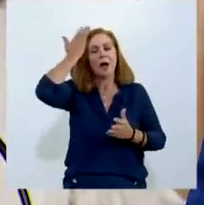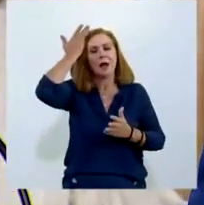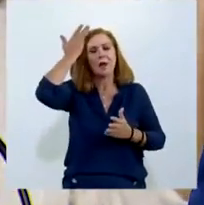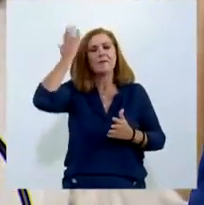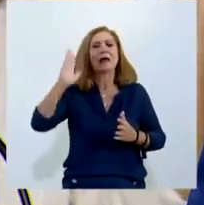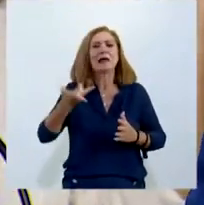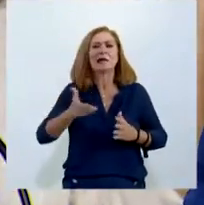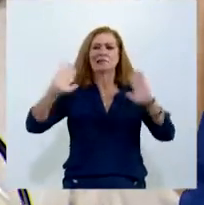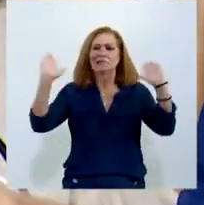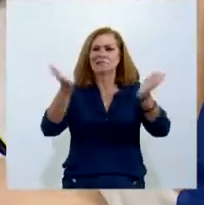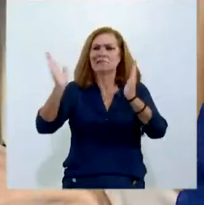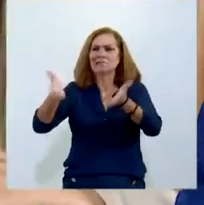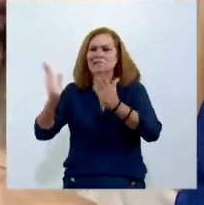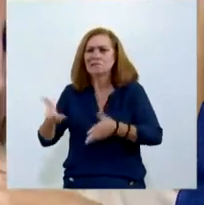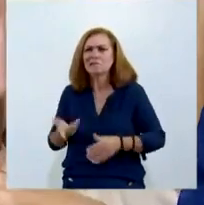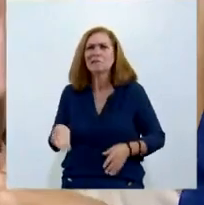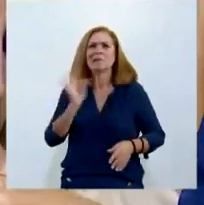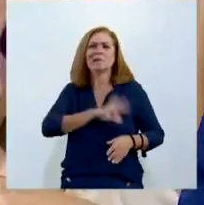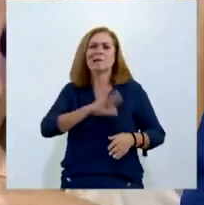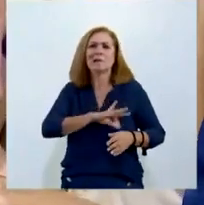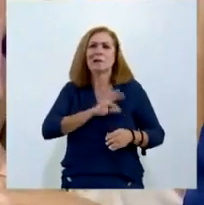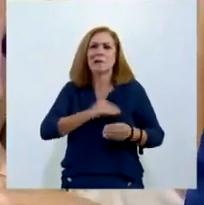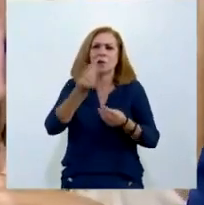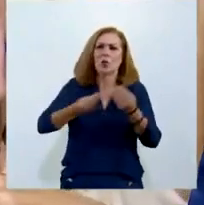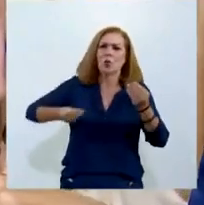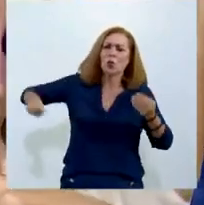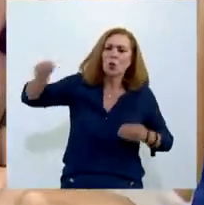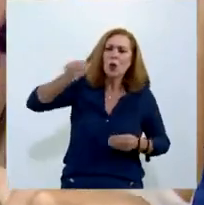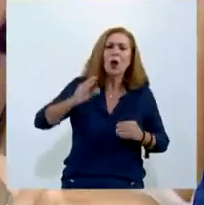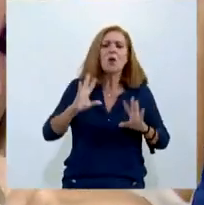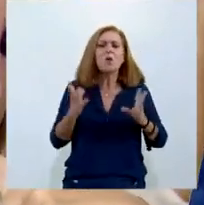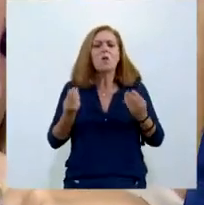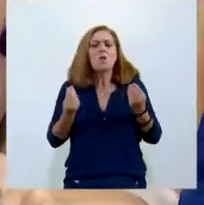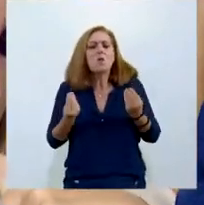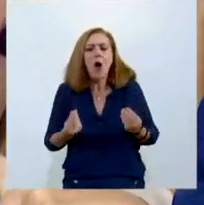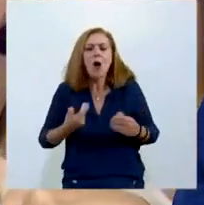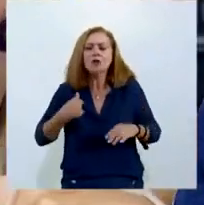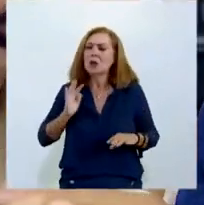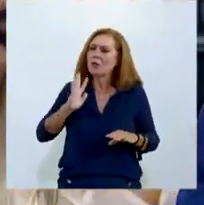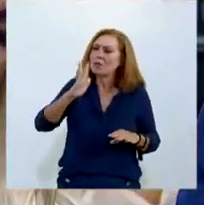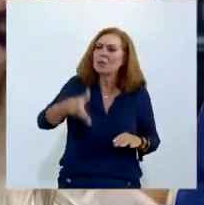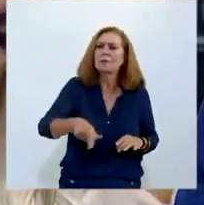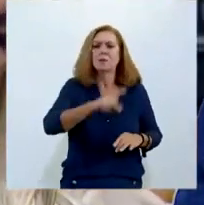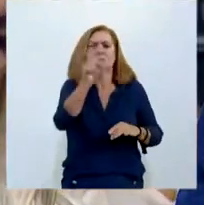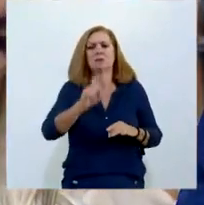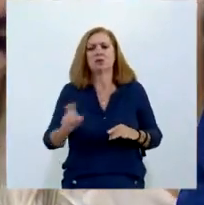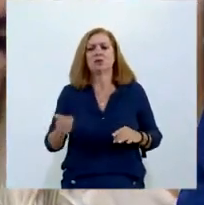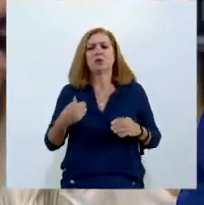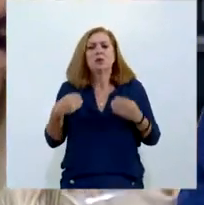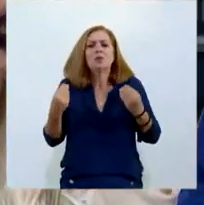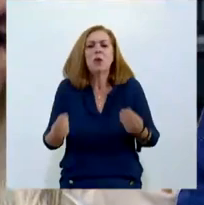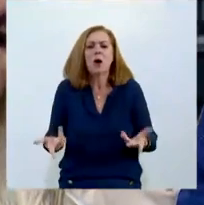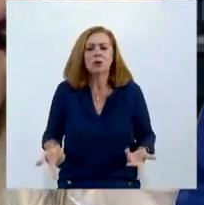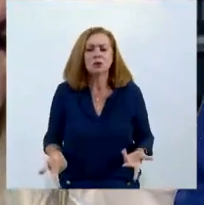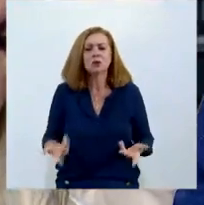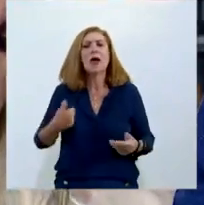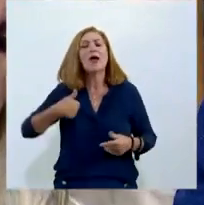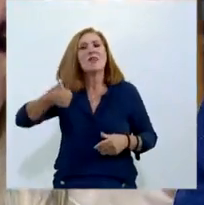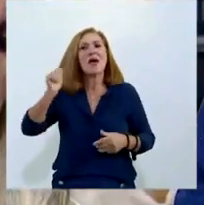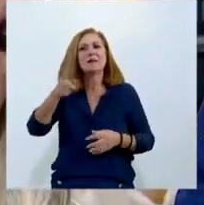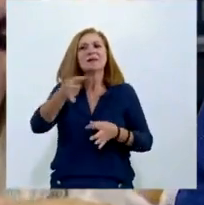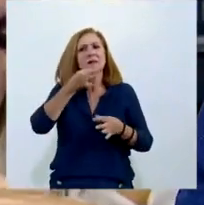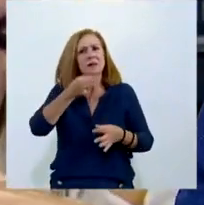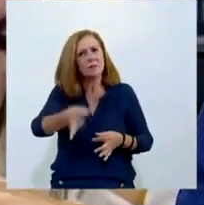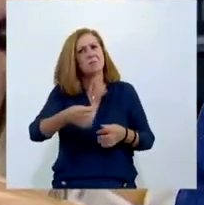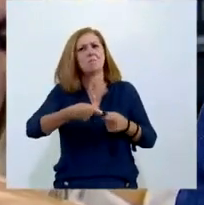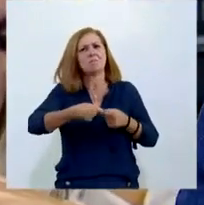κερδοσκοπία και η εσχροκέρδεια και πώς θα αντιμετωπίσει την καθημερινότητά του. Ακούσαμε να κάνετε αναφορά χθες για κάποια μέτρα. Αυτό το